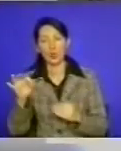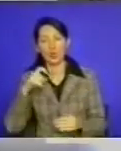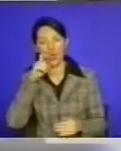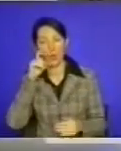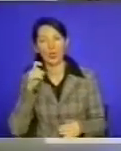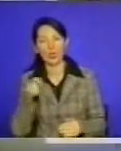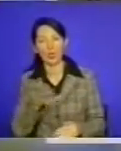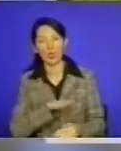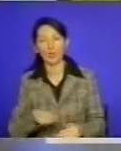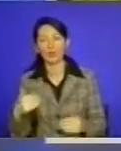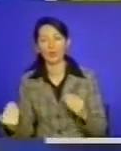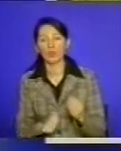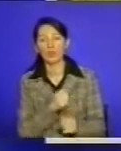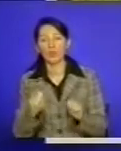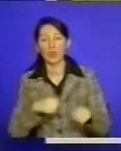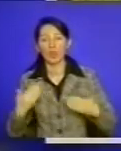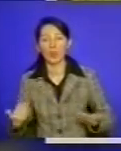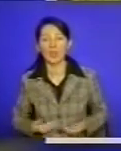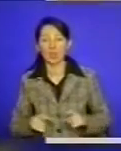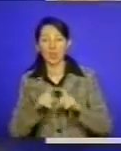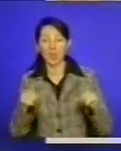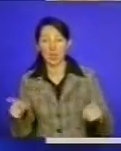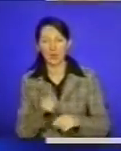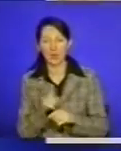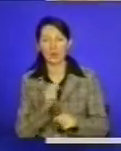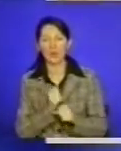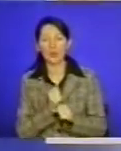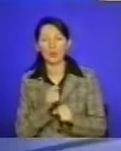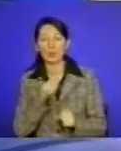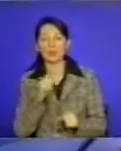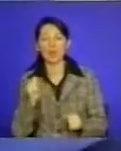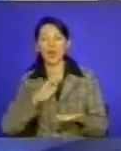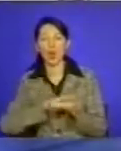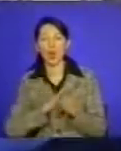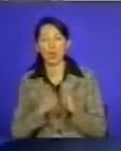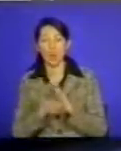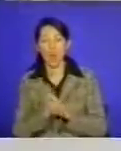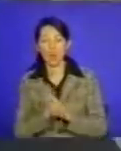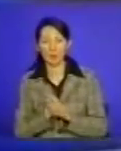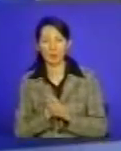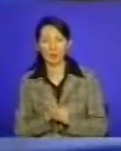Нові керівники комунальних закладів Тернопільщини працюватимуть за контрактом.